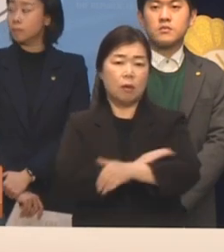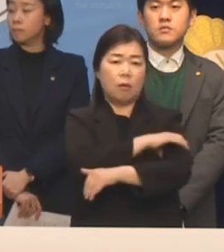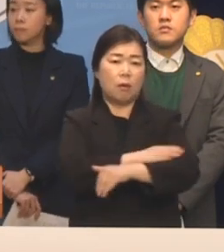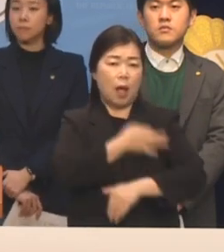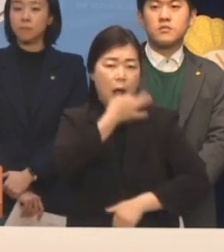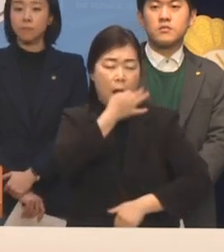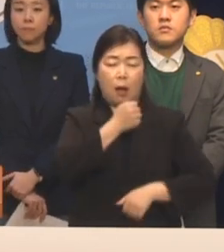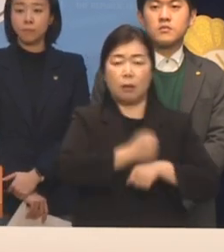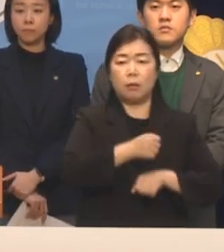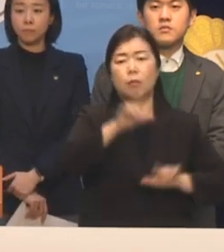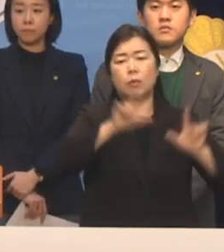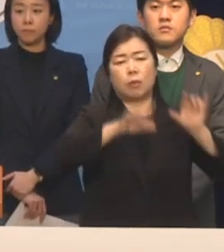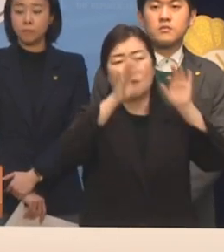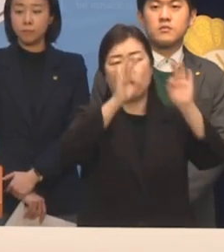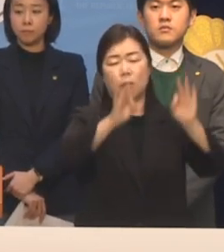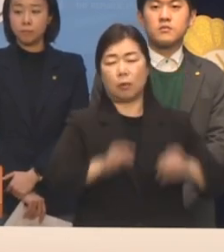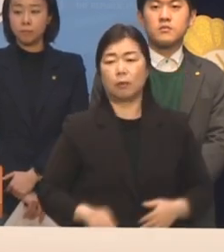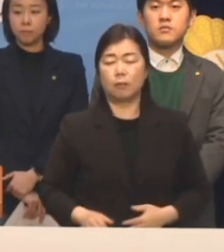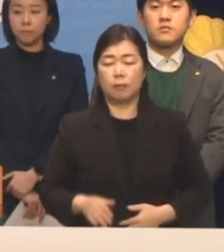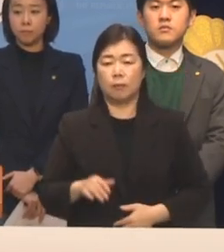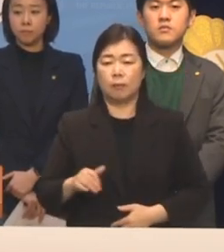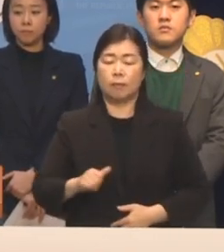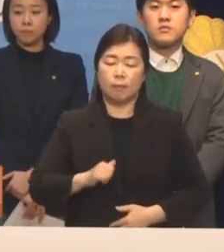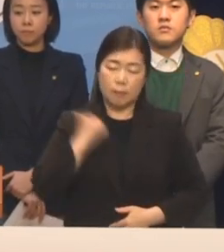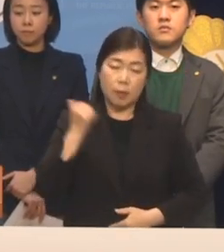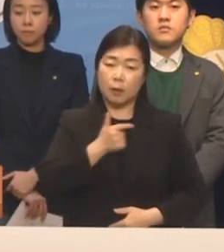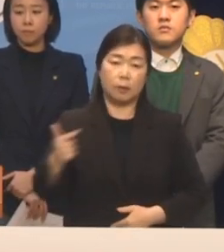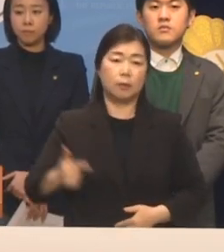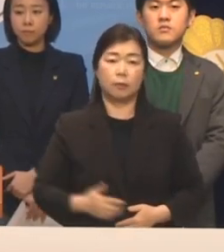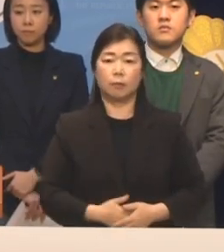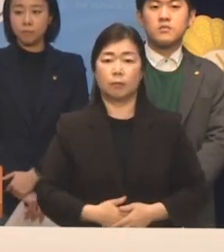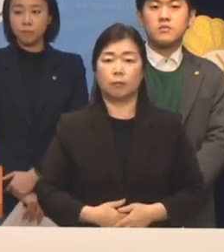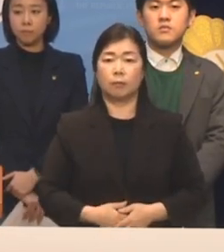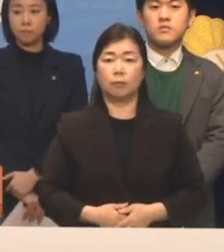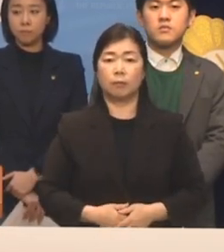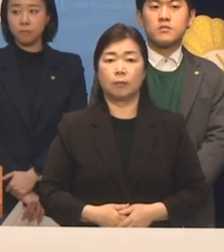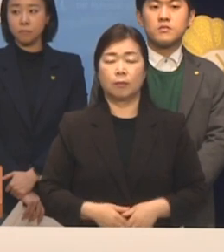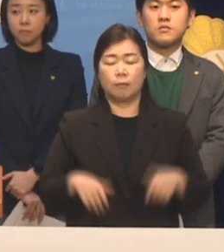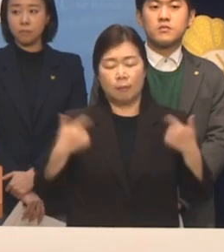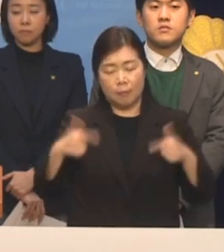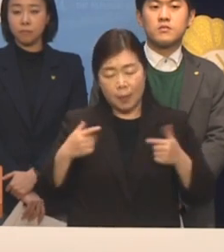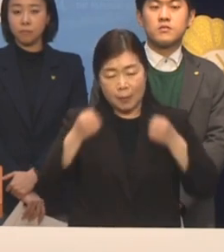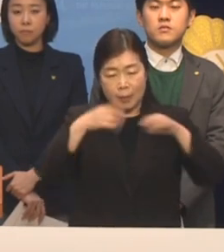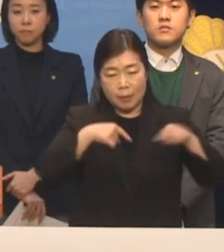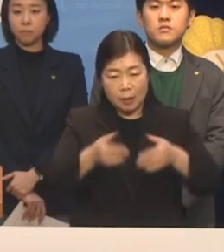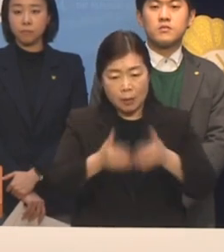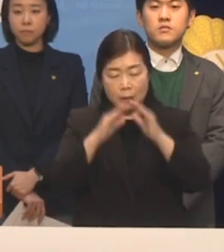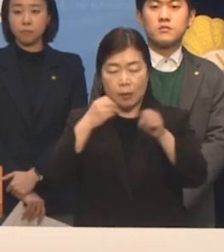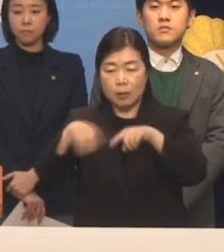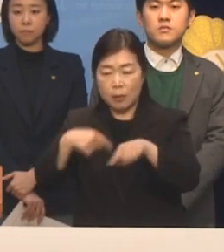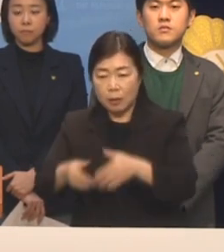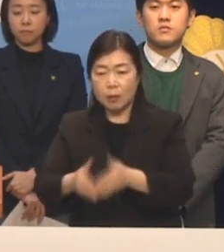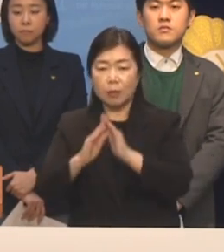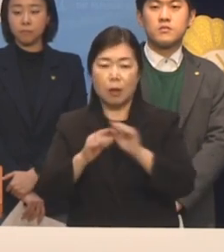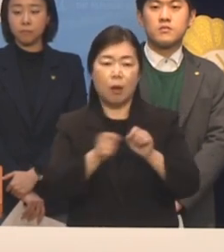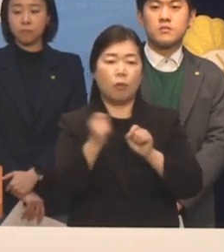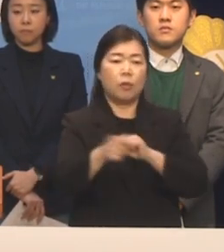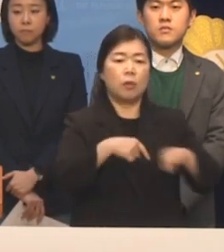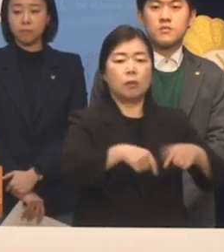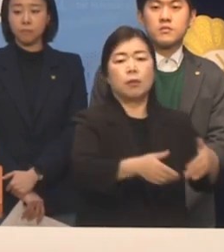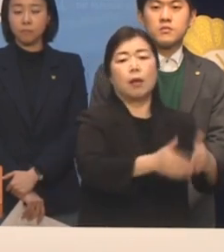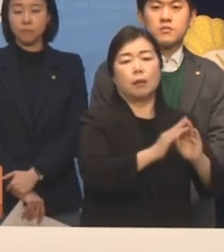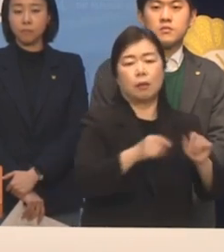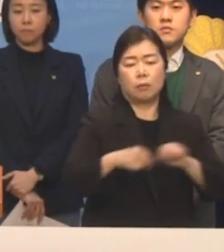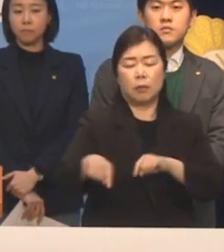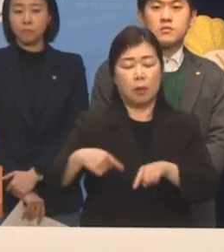탐하는 저들의 작태에 분노하지 않을 수 없습니다. 매일매일 이어지는 신당 창당, 위성정당 창당,